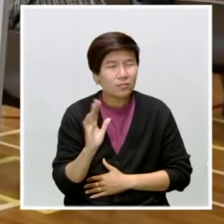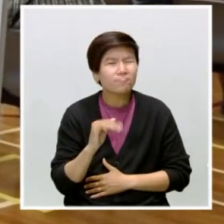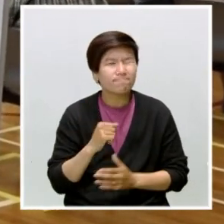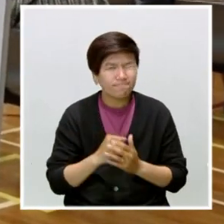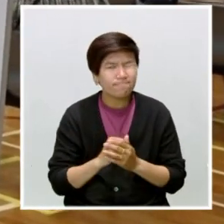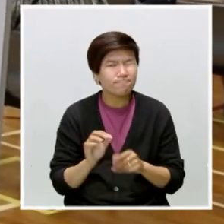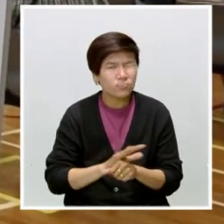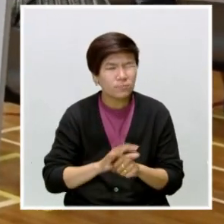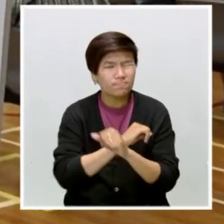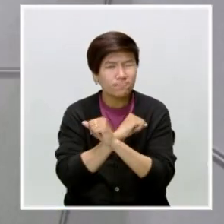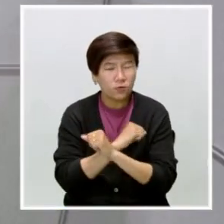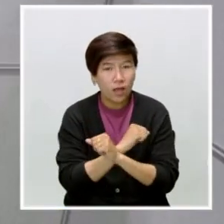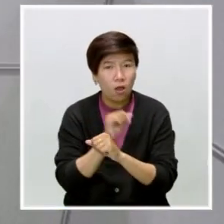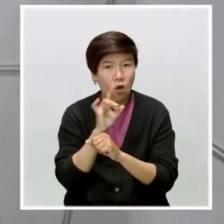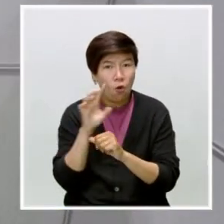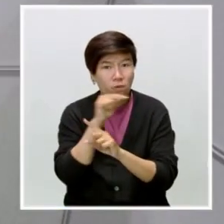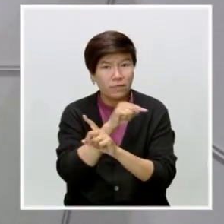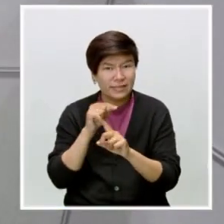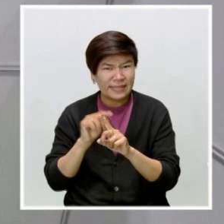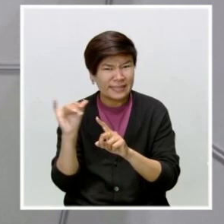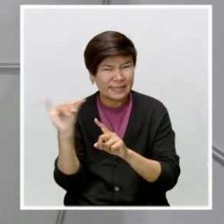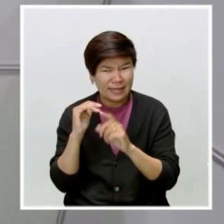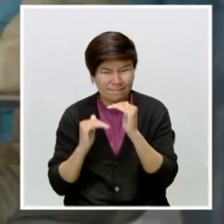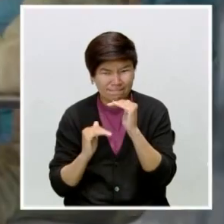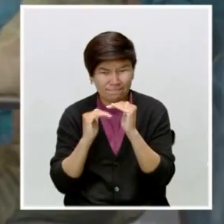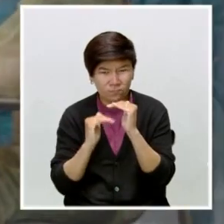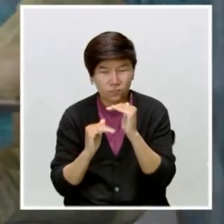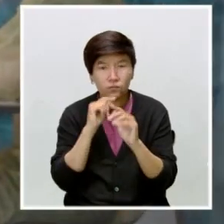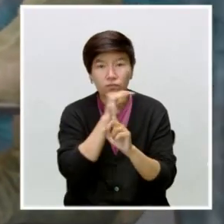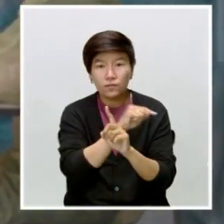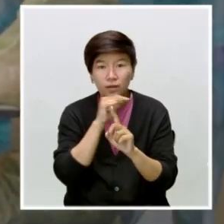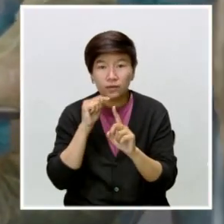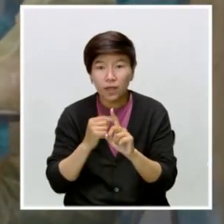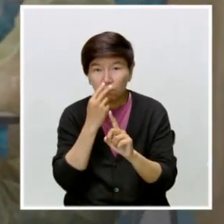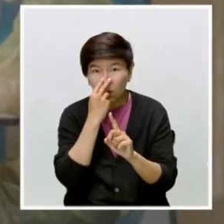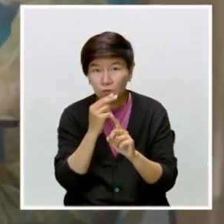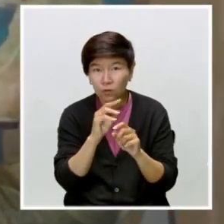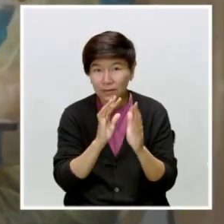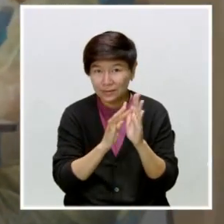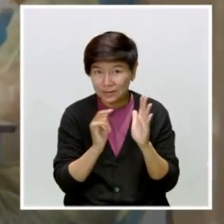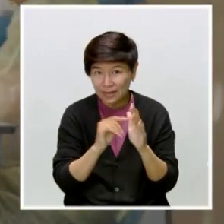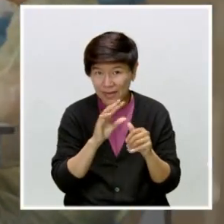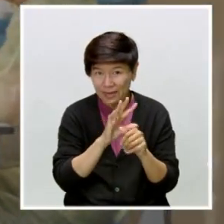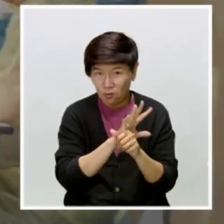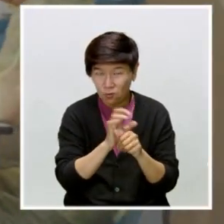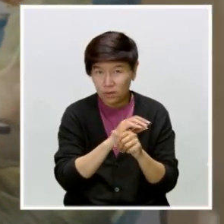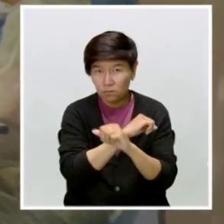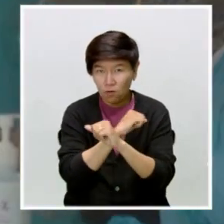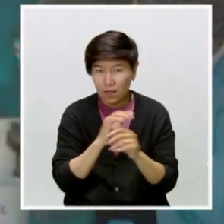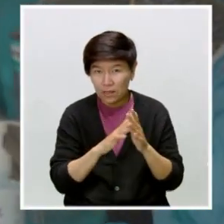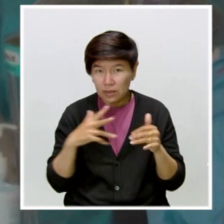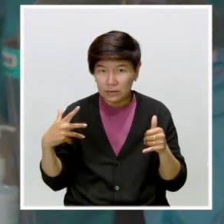าเพื่อที่จะป้องกันได้ 100% อย่างที่เราเห็นจากเปอร์เซ็นต์ของประสิทธิภาพวัคซีนแต่ละเจ้าเนี่ยก็จะไม่มีเจ้าไหนถึ